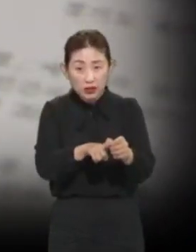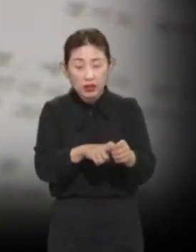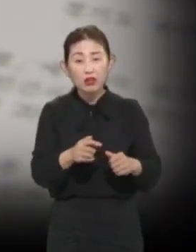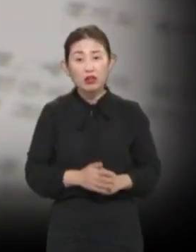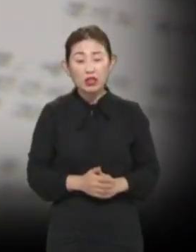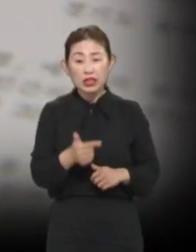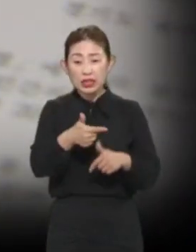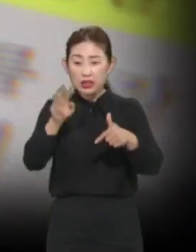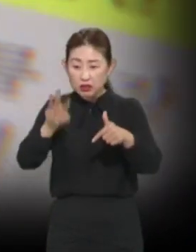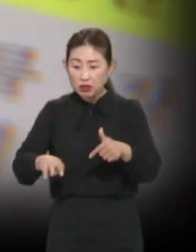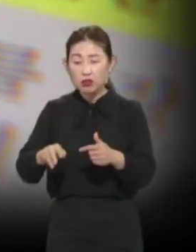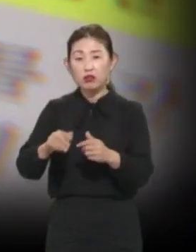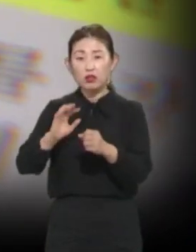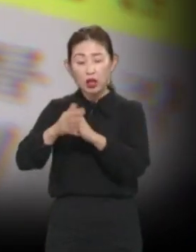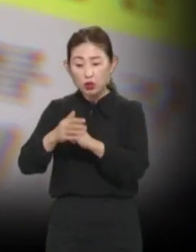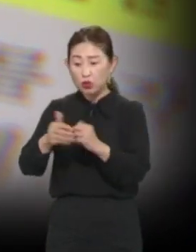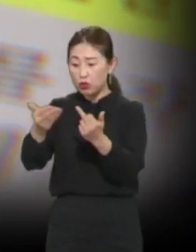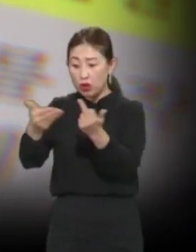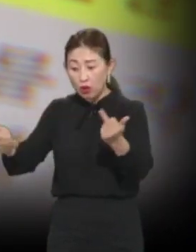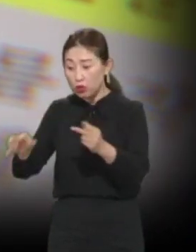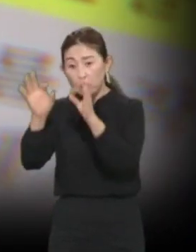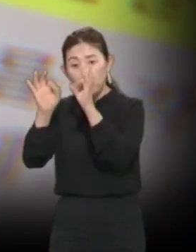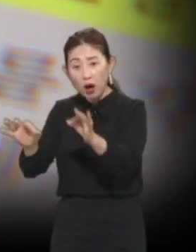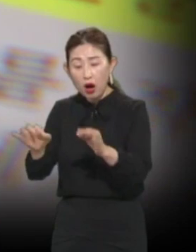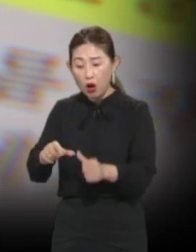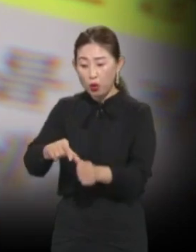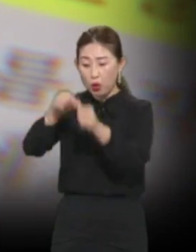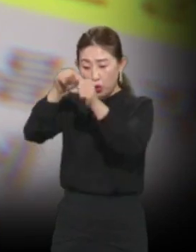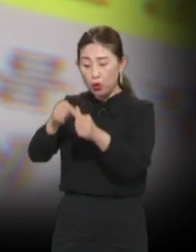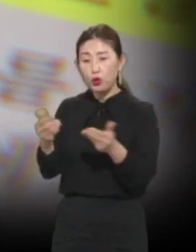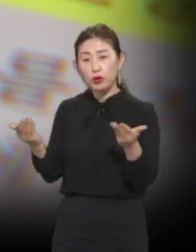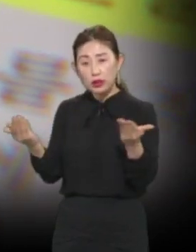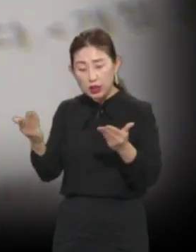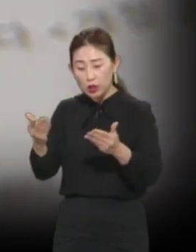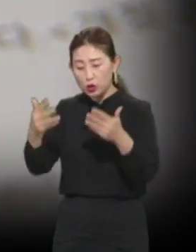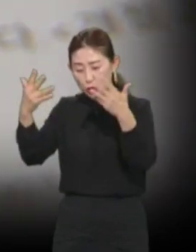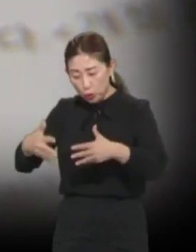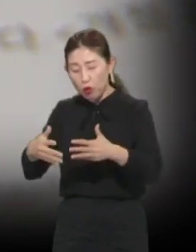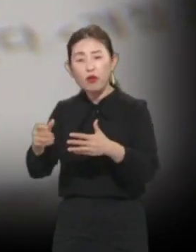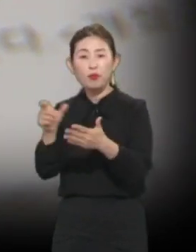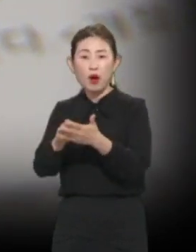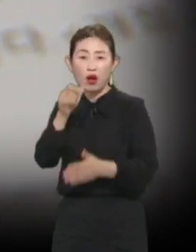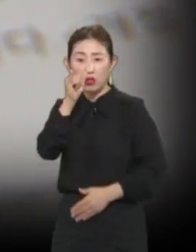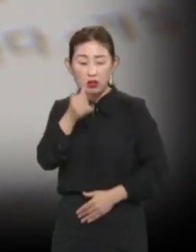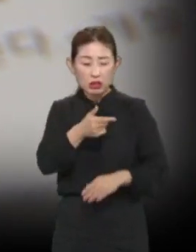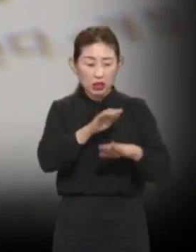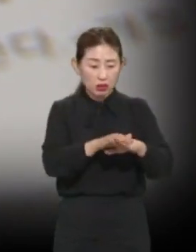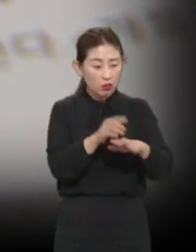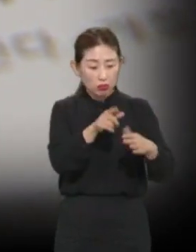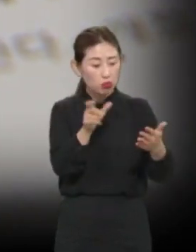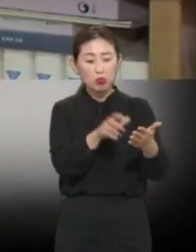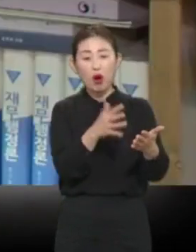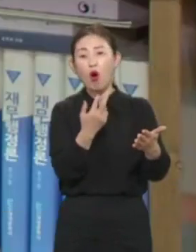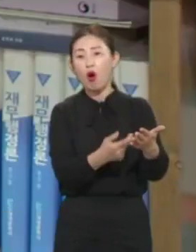인천과 대구, 강원 등 많은 자치단체가 고용근로조건 개선 등을 명시했지만 대전은 아예 빠져